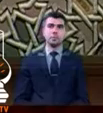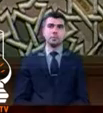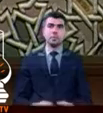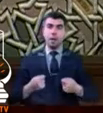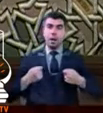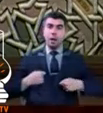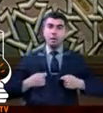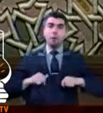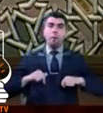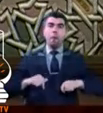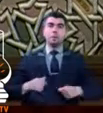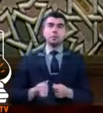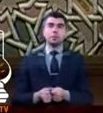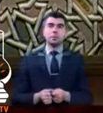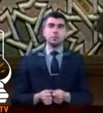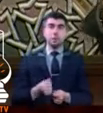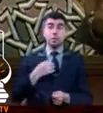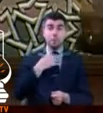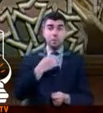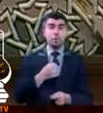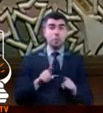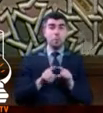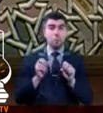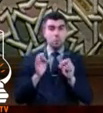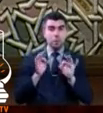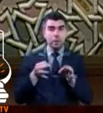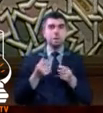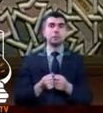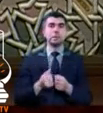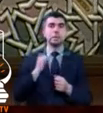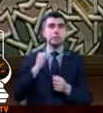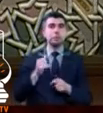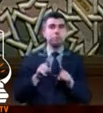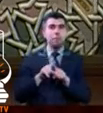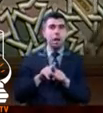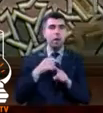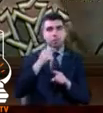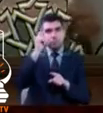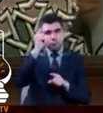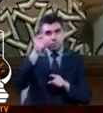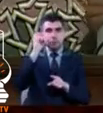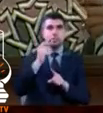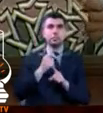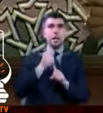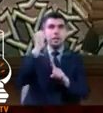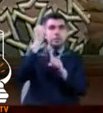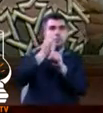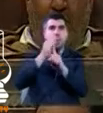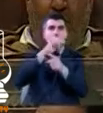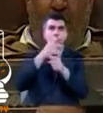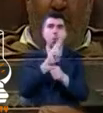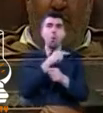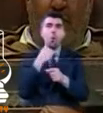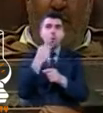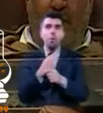السيدة الرئيسة، السيد الوزير، فعلا السيد الوزير نحن نشيد بكل الإصلاحات التي تقوم بها الحكومة، ونحن كأغلبية نتحمل مسؤوليتنا في هذا